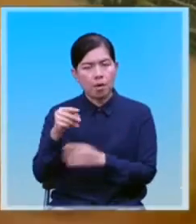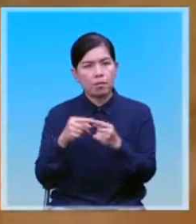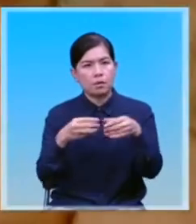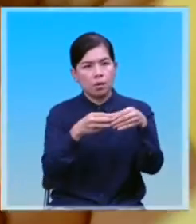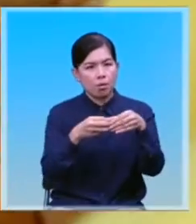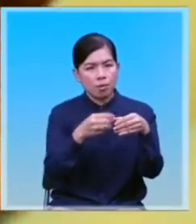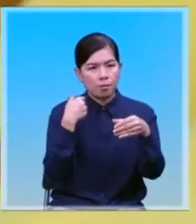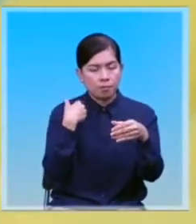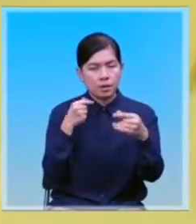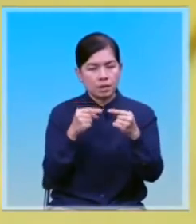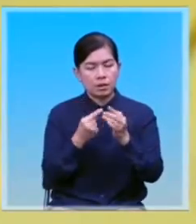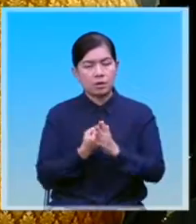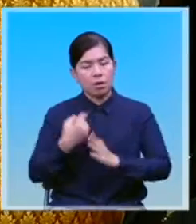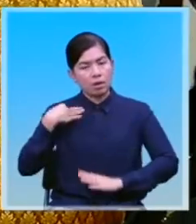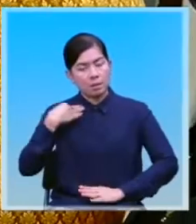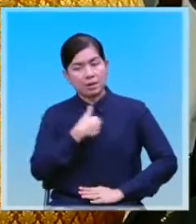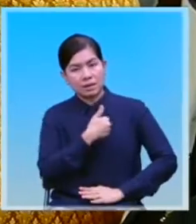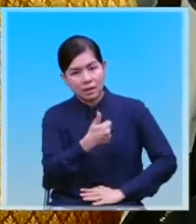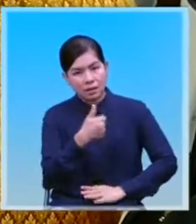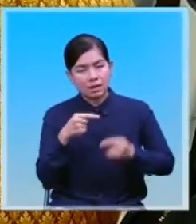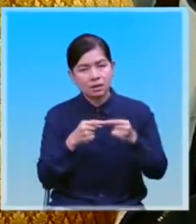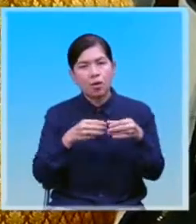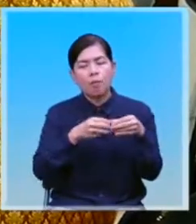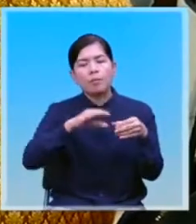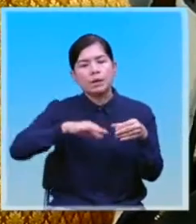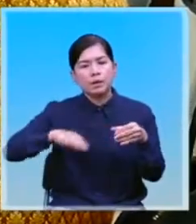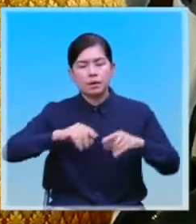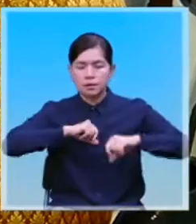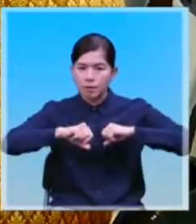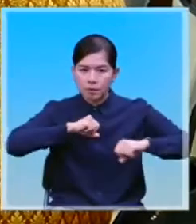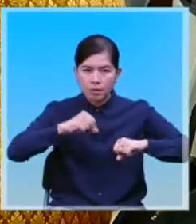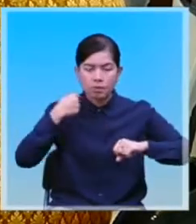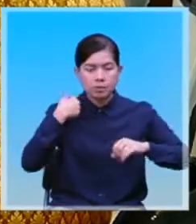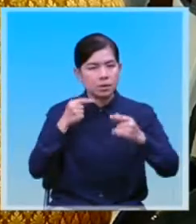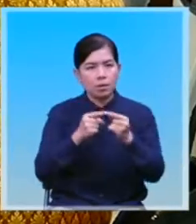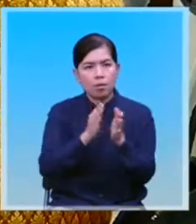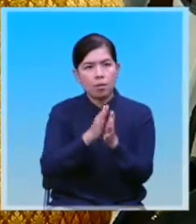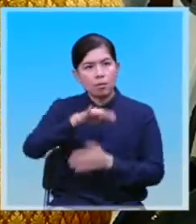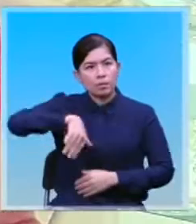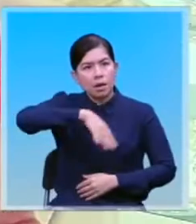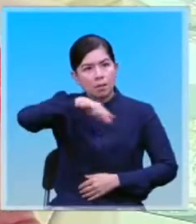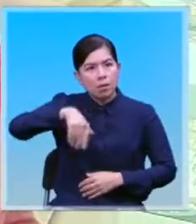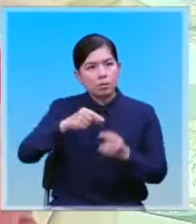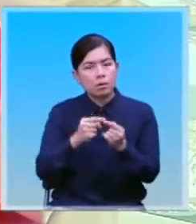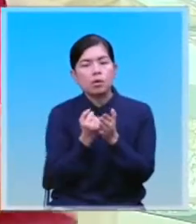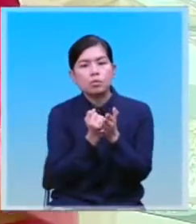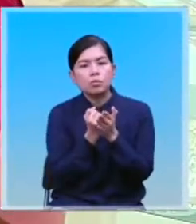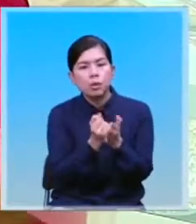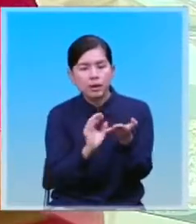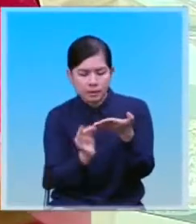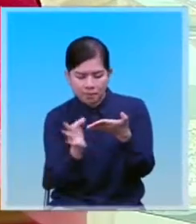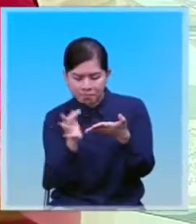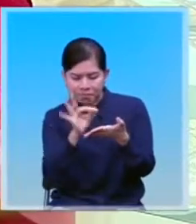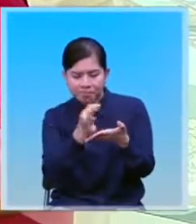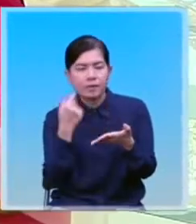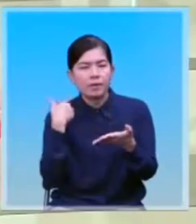ทั้งเด็กเยาวชนสตรีคนพิการรวมไปถึงประชาชนทั่วไปมาร่วมเย็บหน้ากากอนามัยในลวดลายต่างๆอีกด้ว